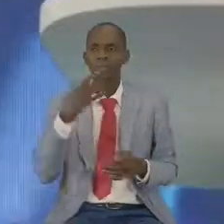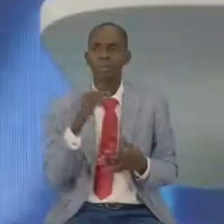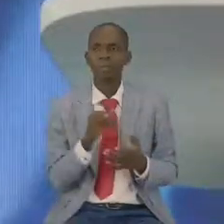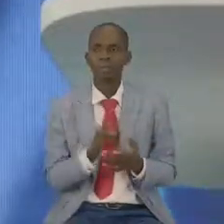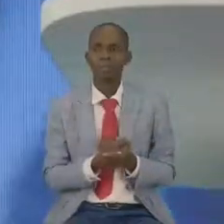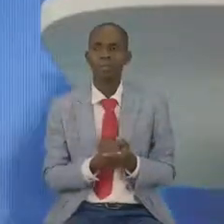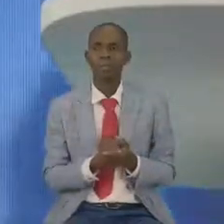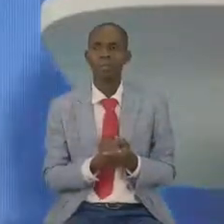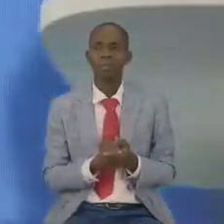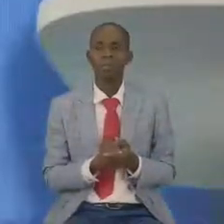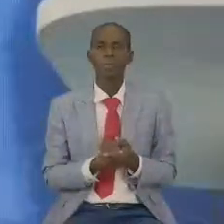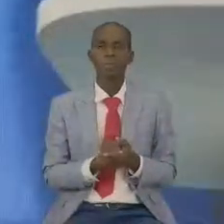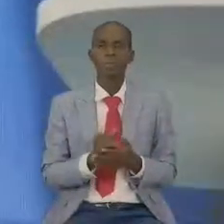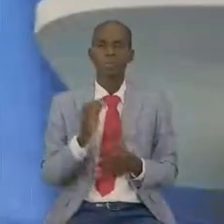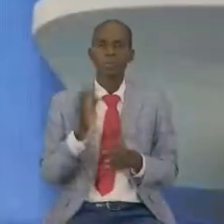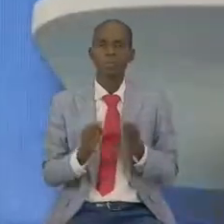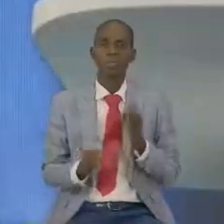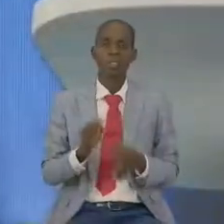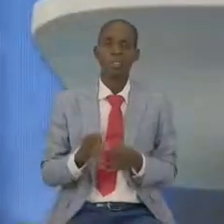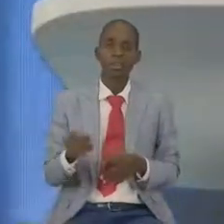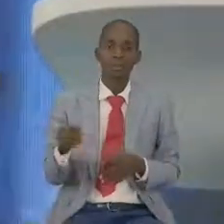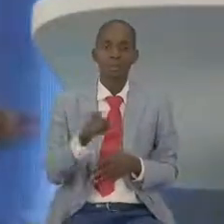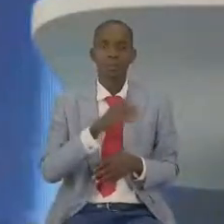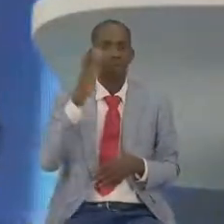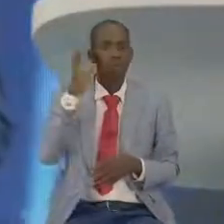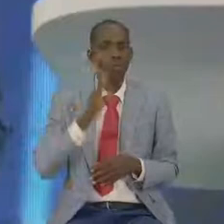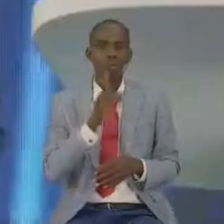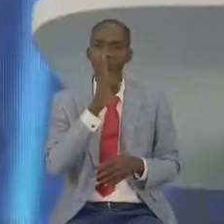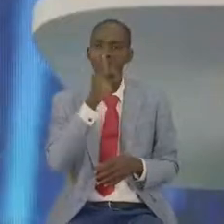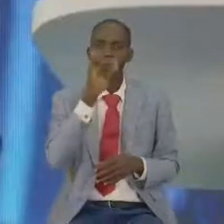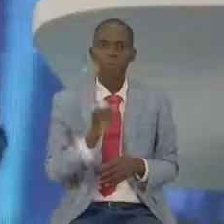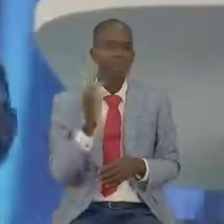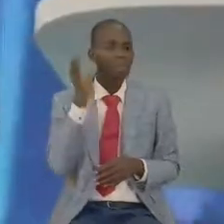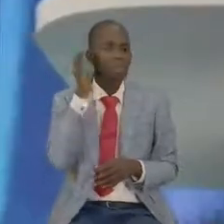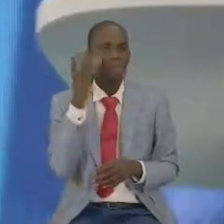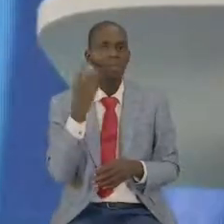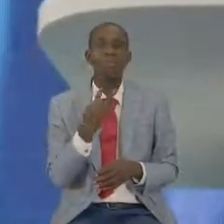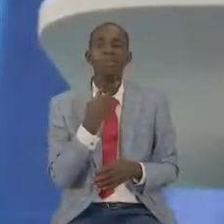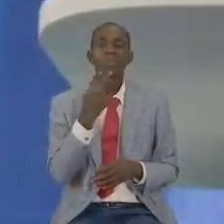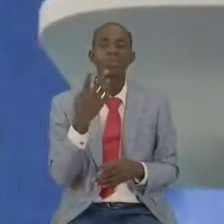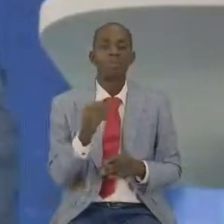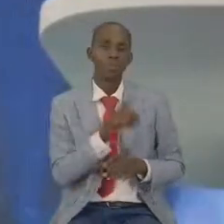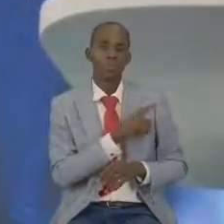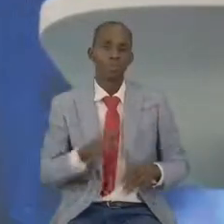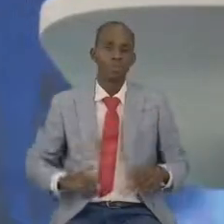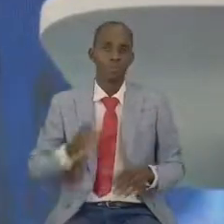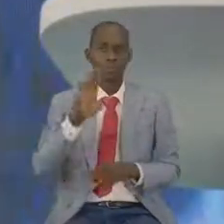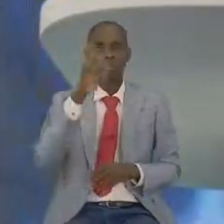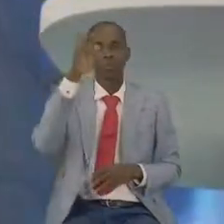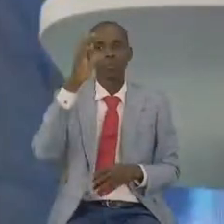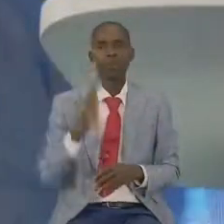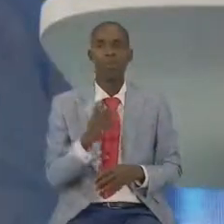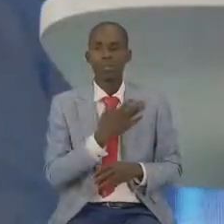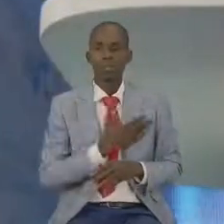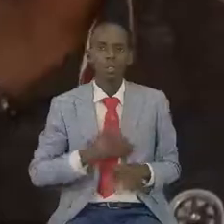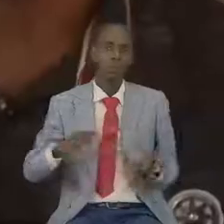écoutes attentivement la voix de l'Éternel, ton Dieu, si tu fais ce qui est